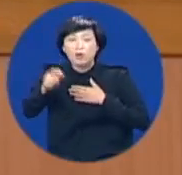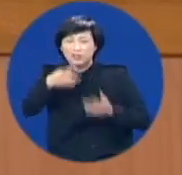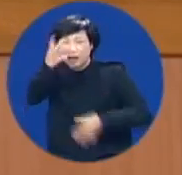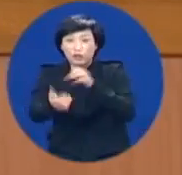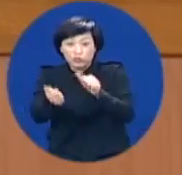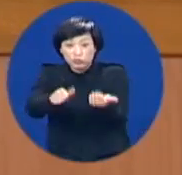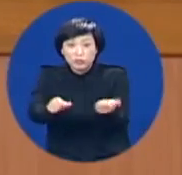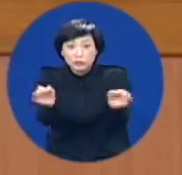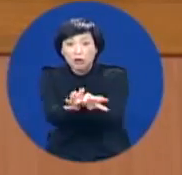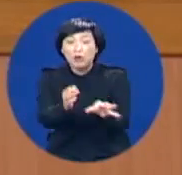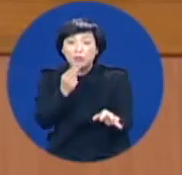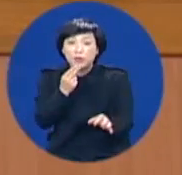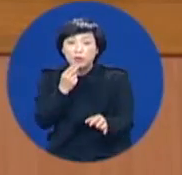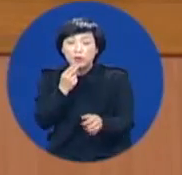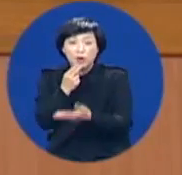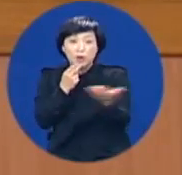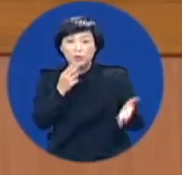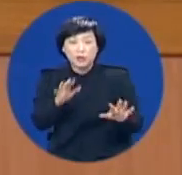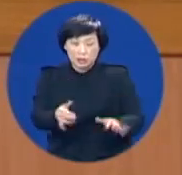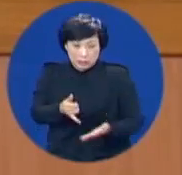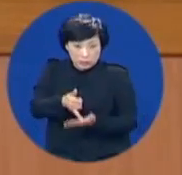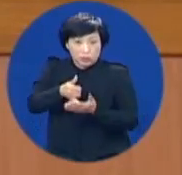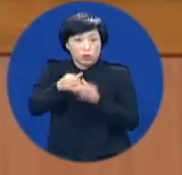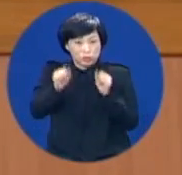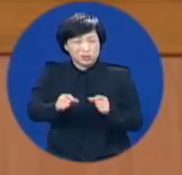인격이요 존재이기요 영혼이기 때문에